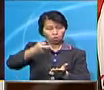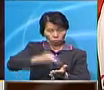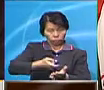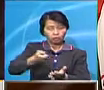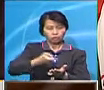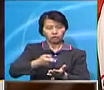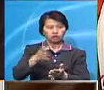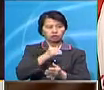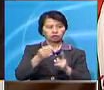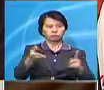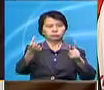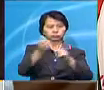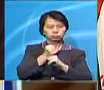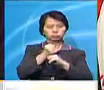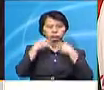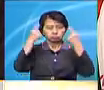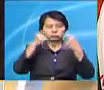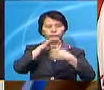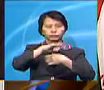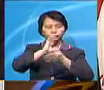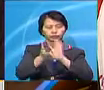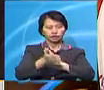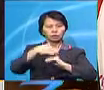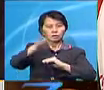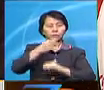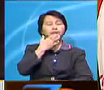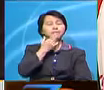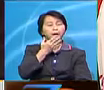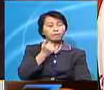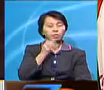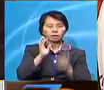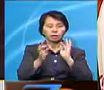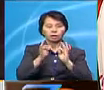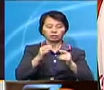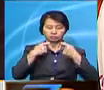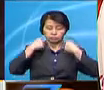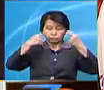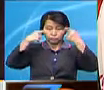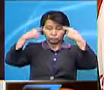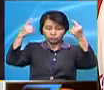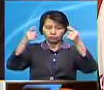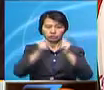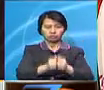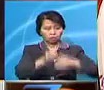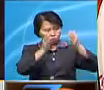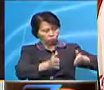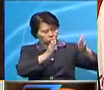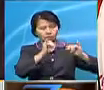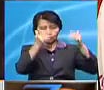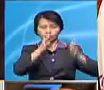Dan pencapaian ini hanya menjadi lebih manis jika sekiranya kita berjaya dengan orang-orang